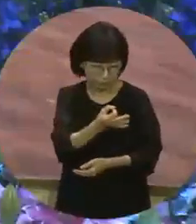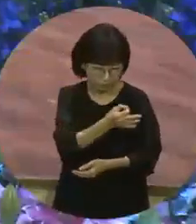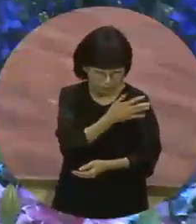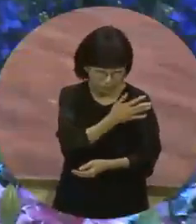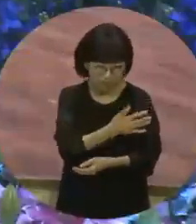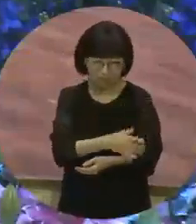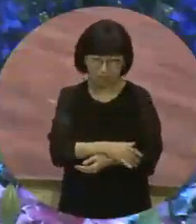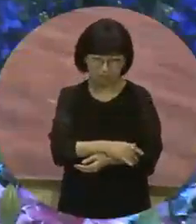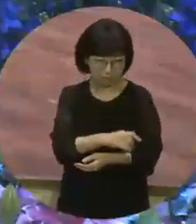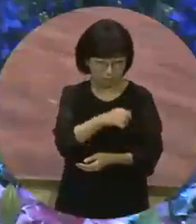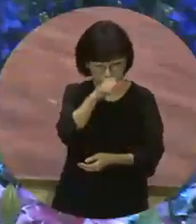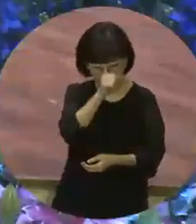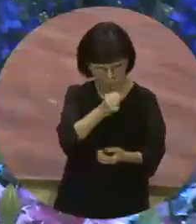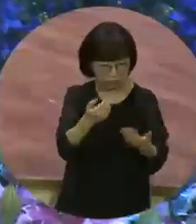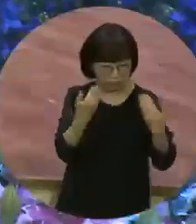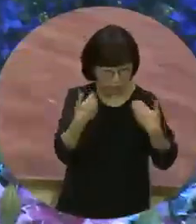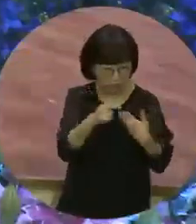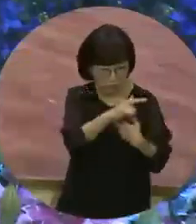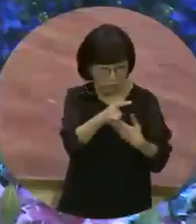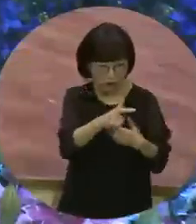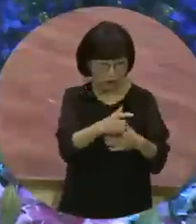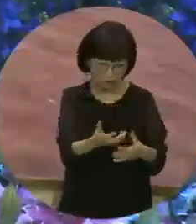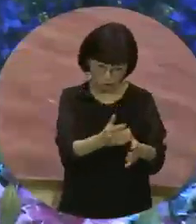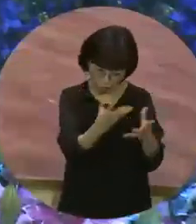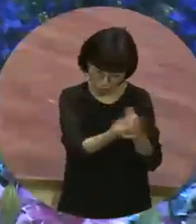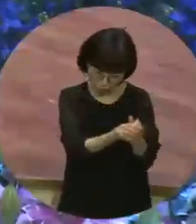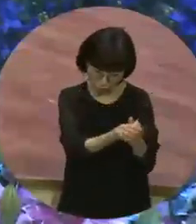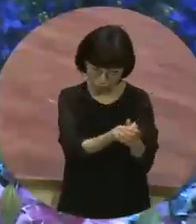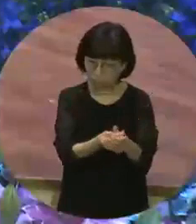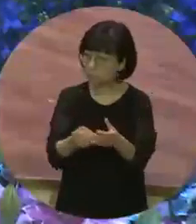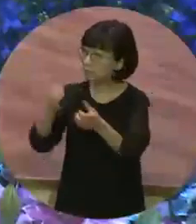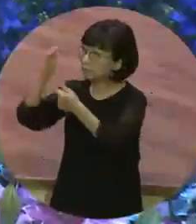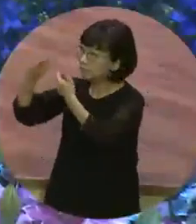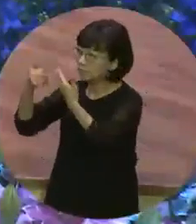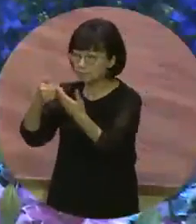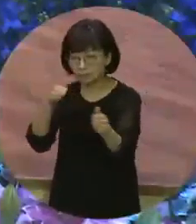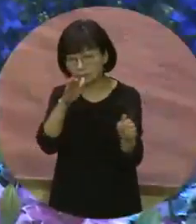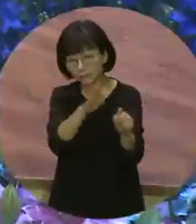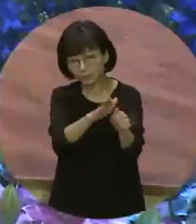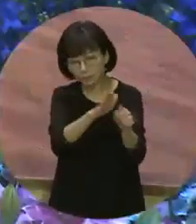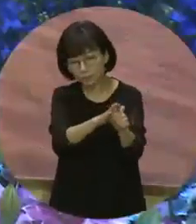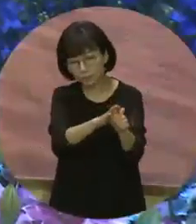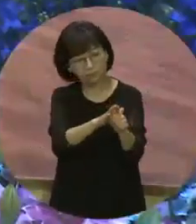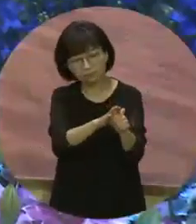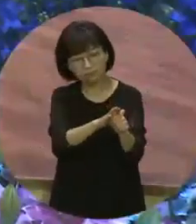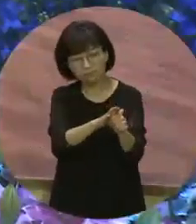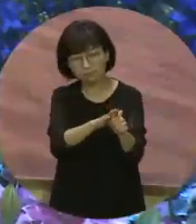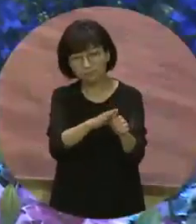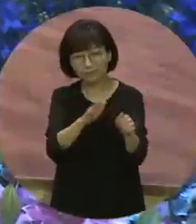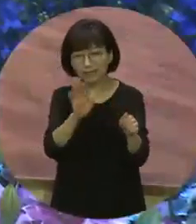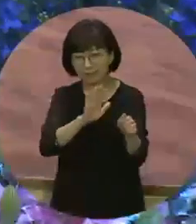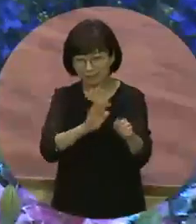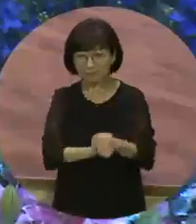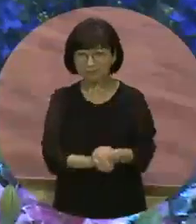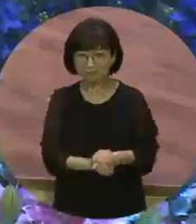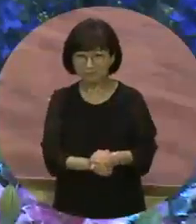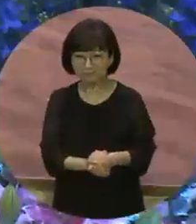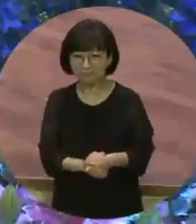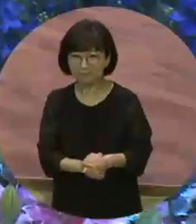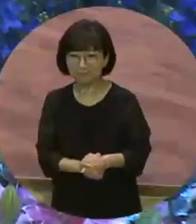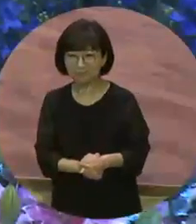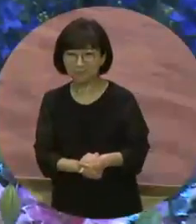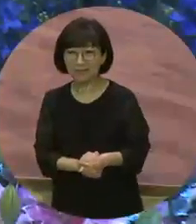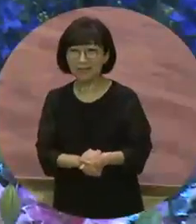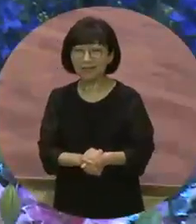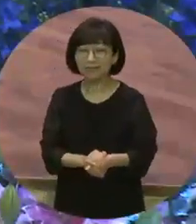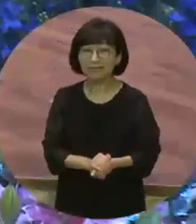뭐 좋은 학교에 뭐 다 좋은 그 하나님 도와줄 이유가 없는 거예요. 그런 사람들은 믿음도 거의 없어요.